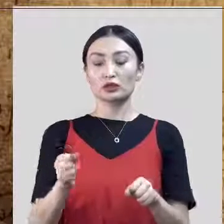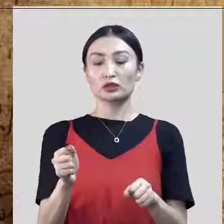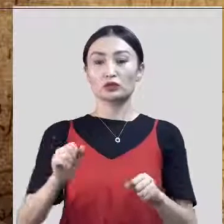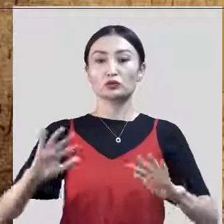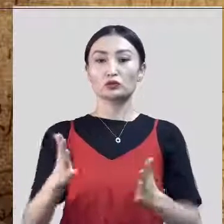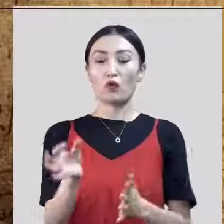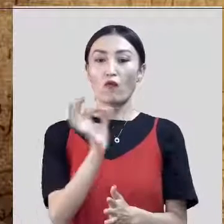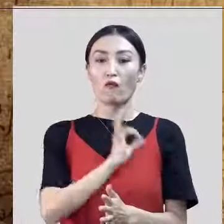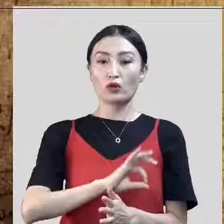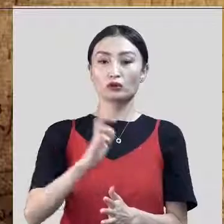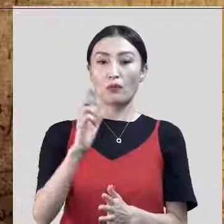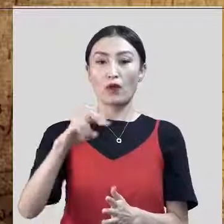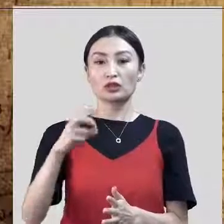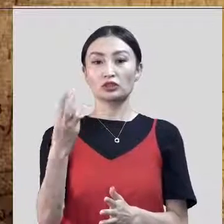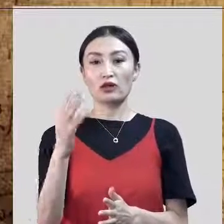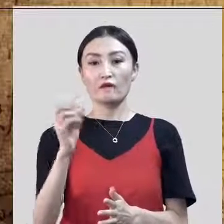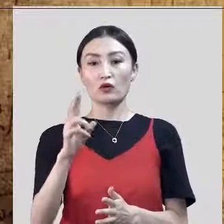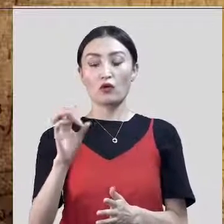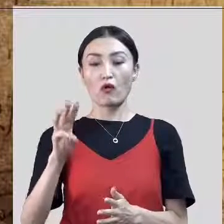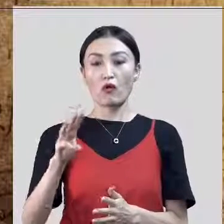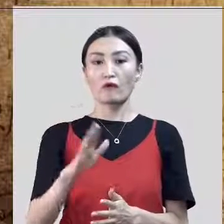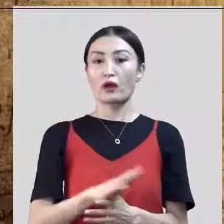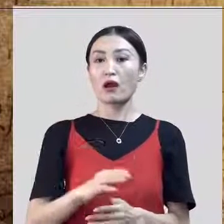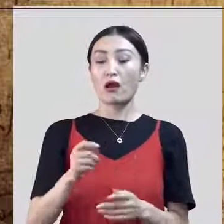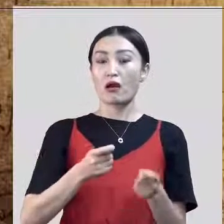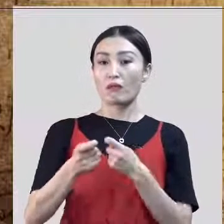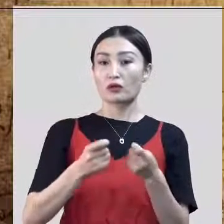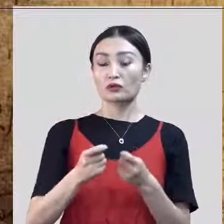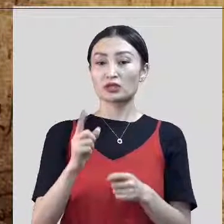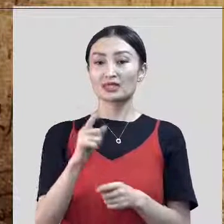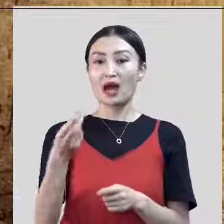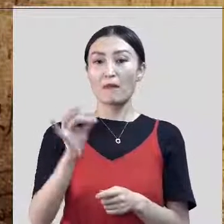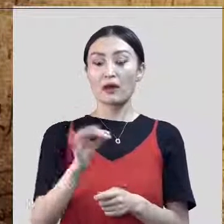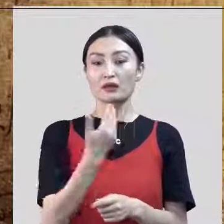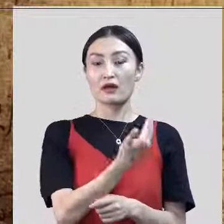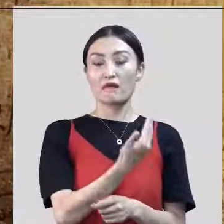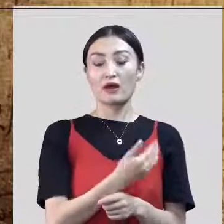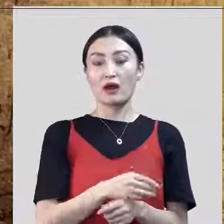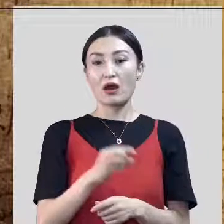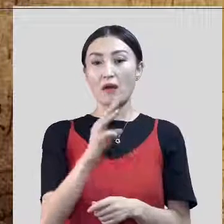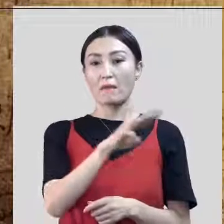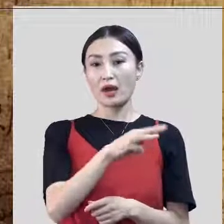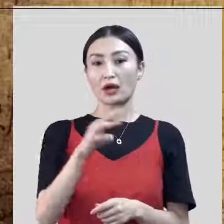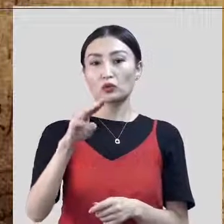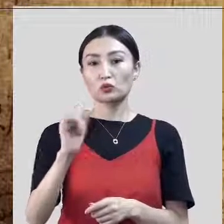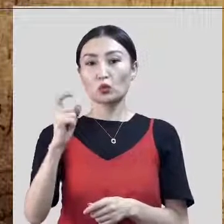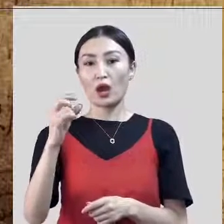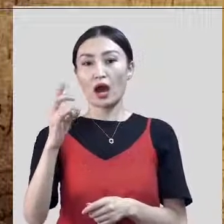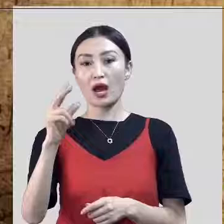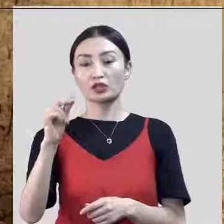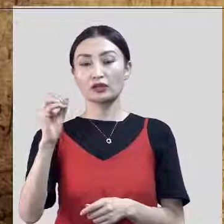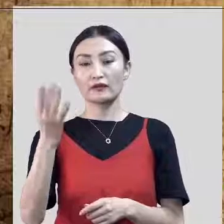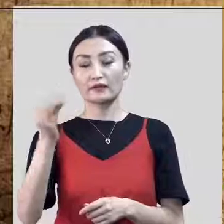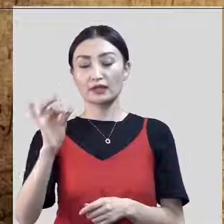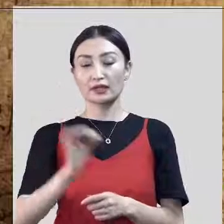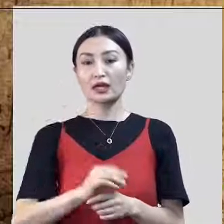башен большевиков командующий западного фронта михаил тухачевский летом